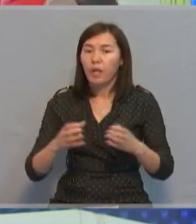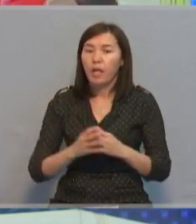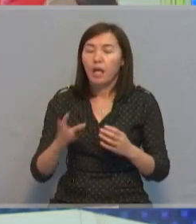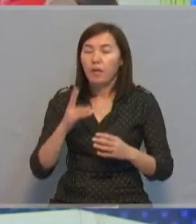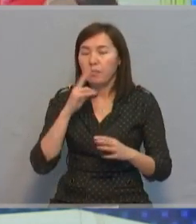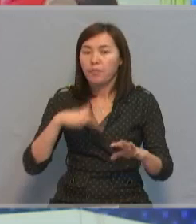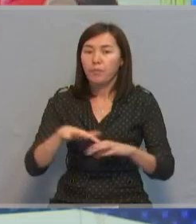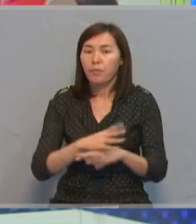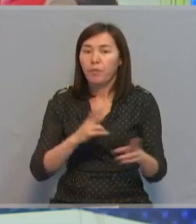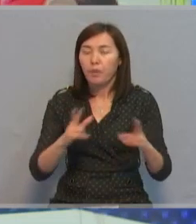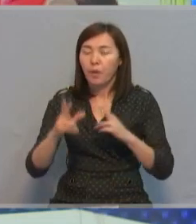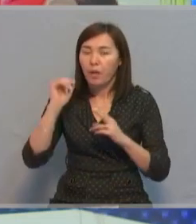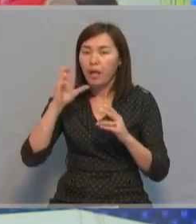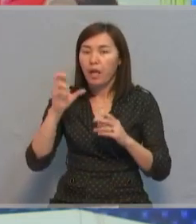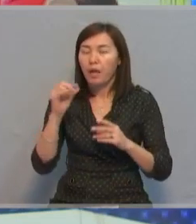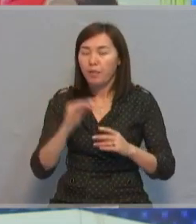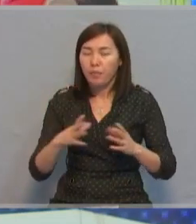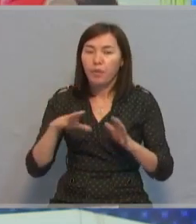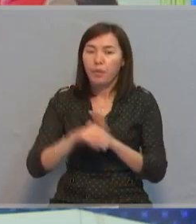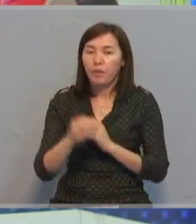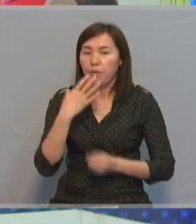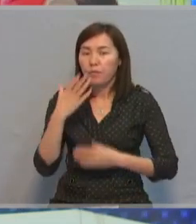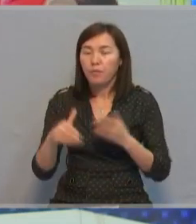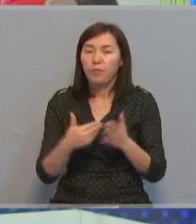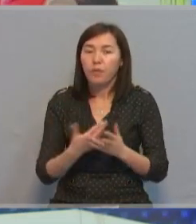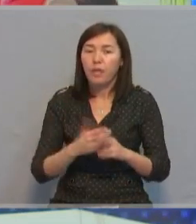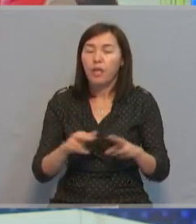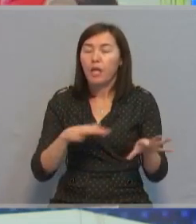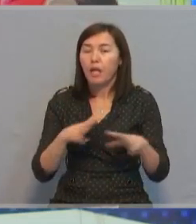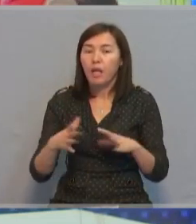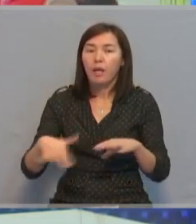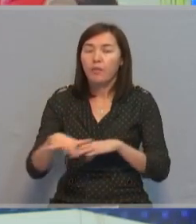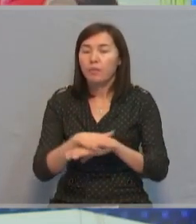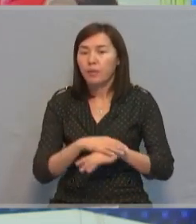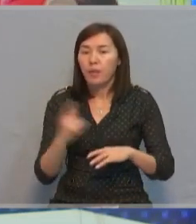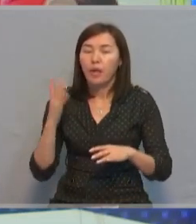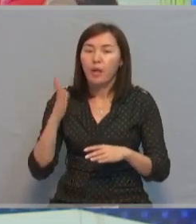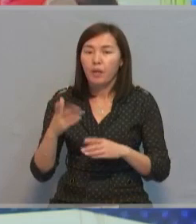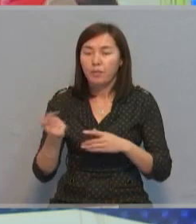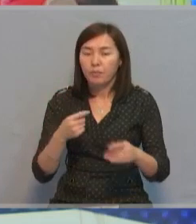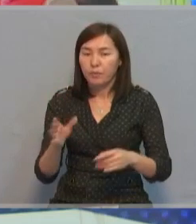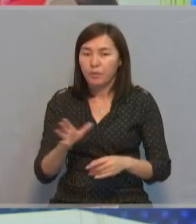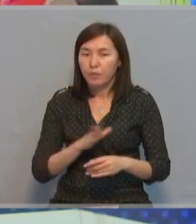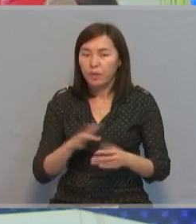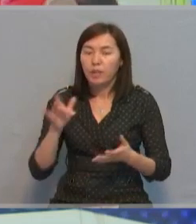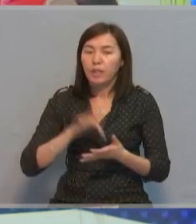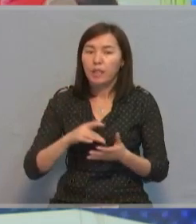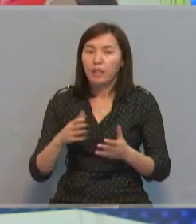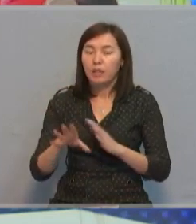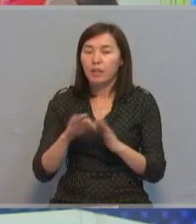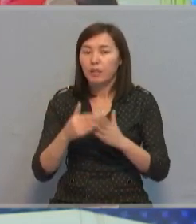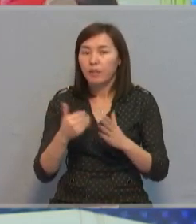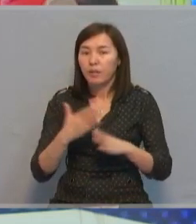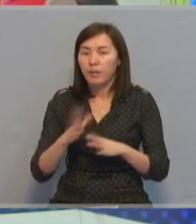в мегаполисе посетили памятник Абая и возложили цветы. Об акции «Народная партия вперед», организованной городским